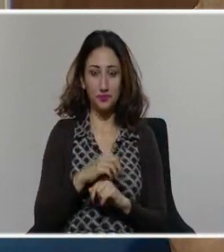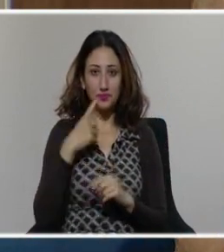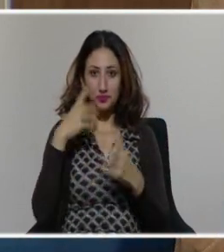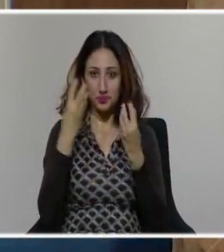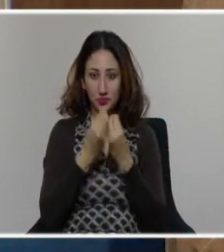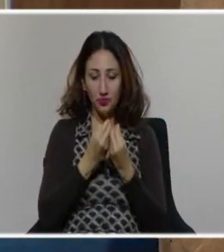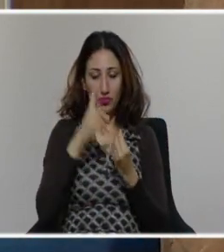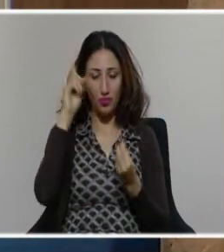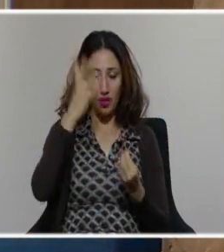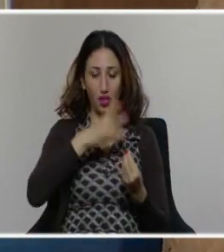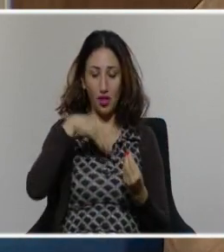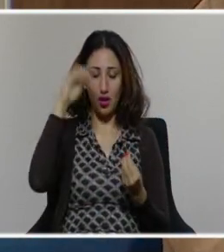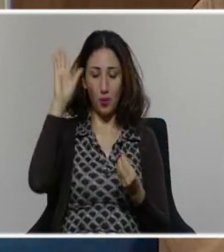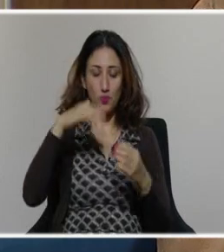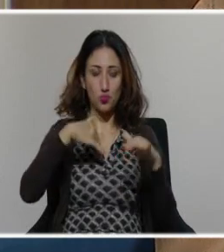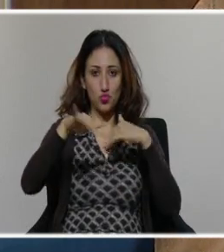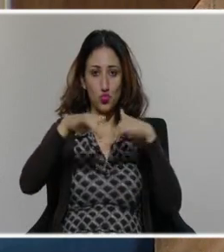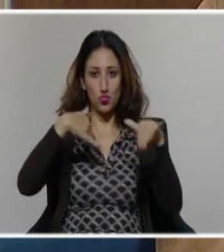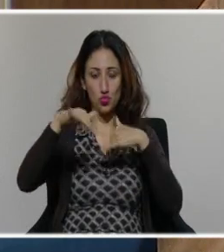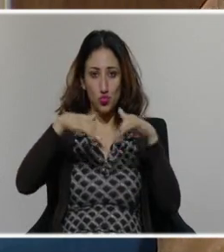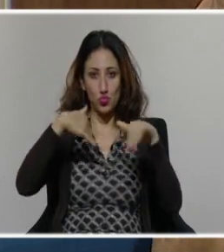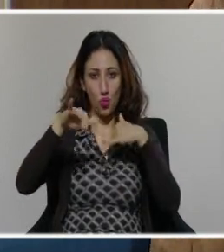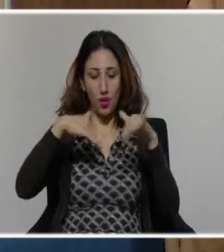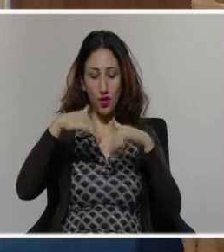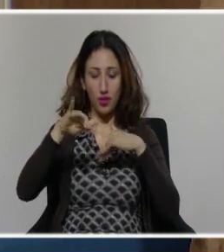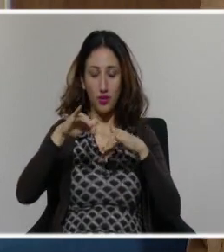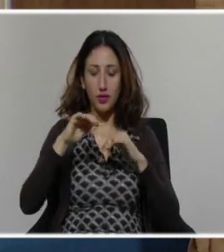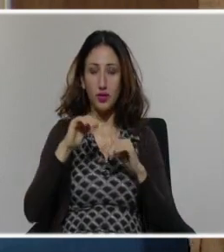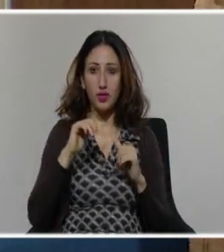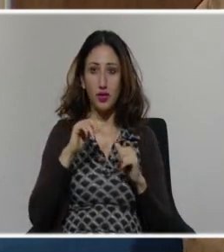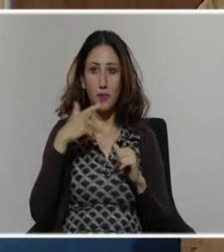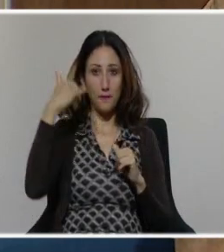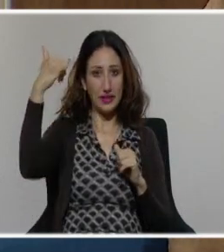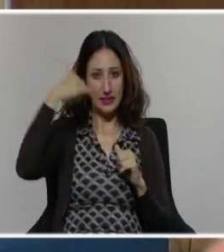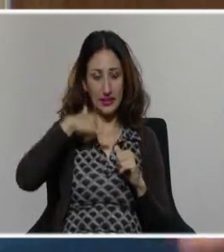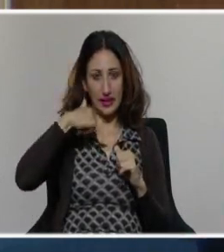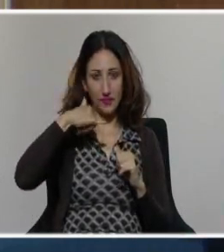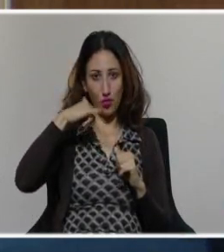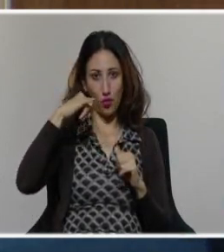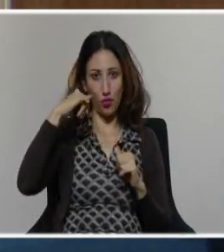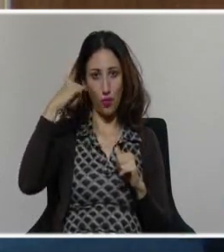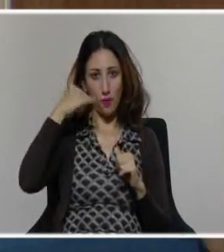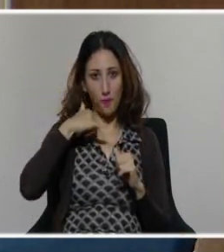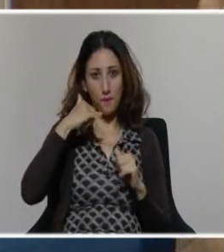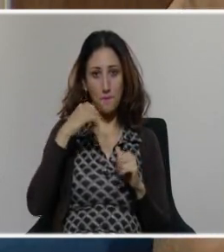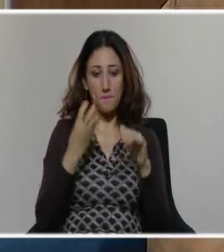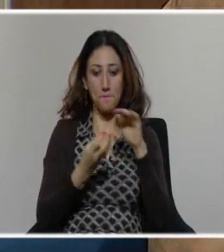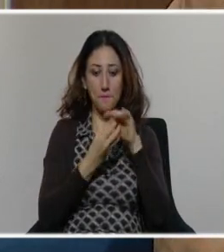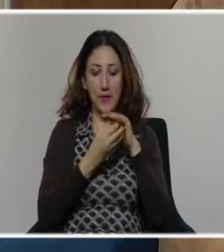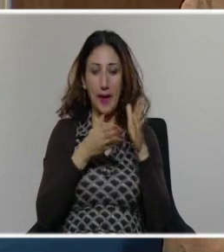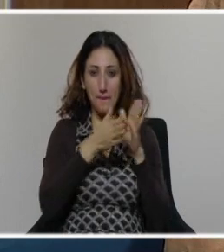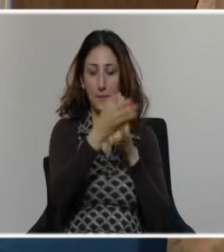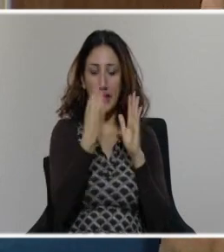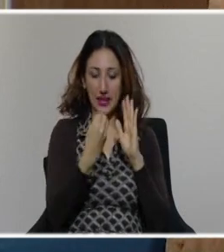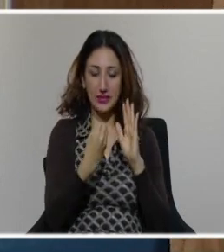واحنا بنعمل الشوارع الخلفيه التصق بيا وكان لسه هيخش المعهد